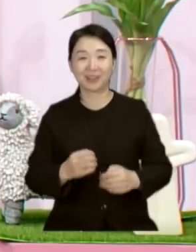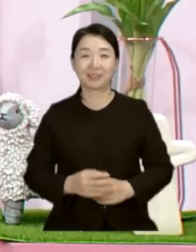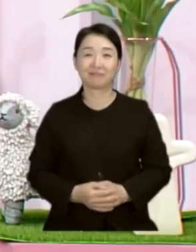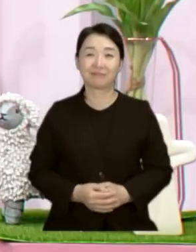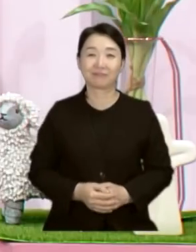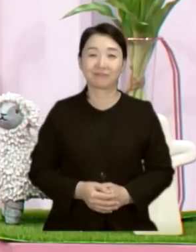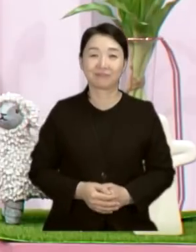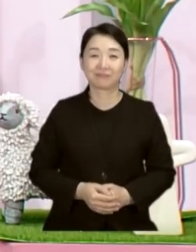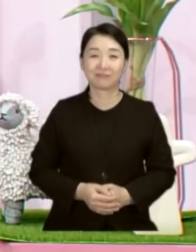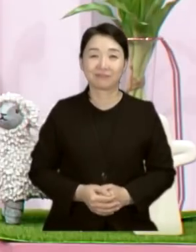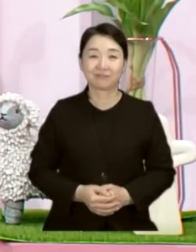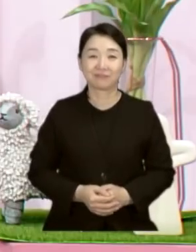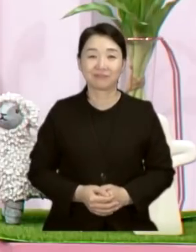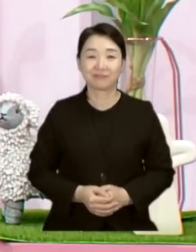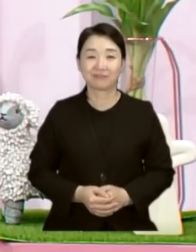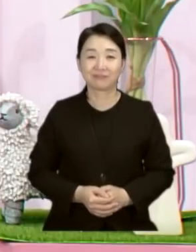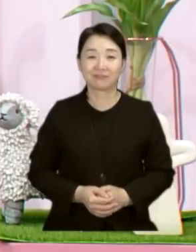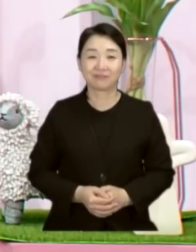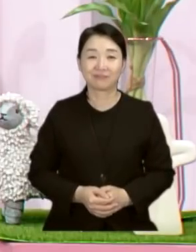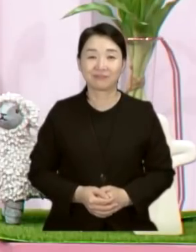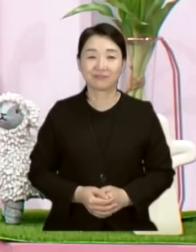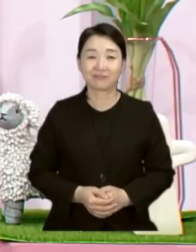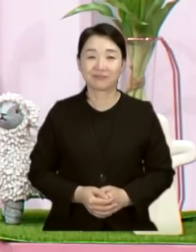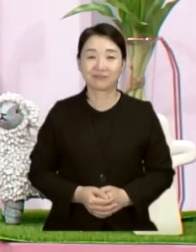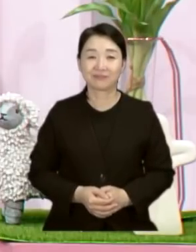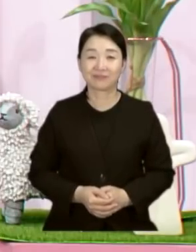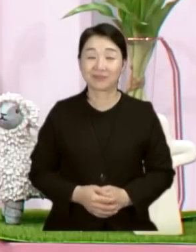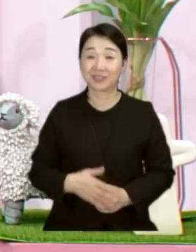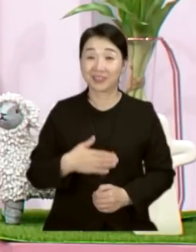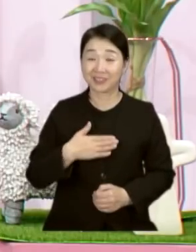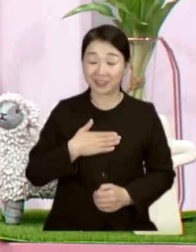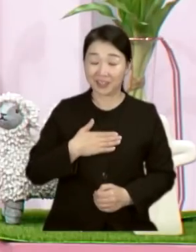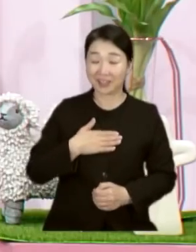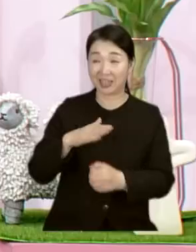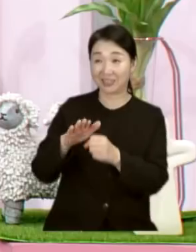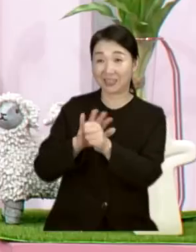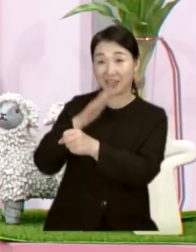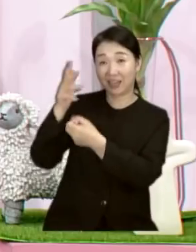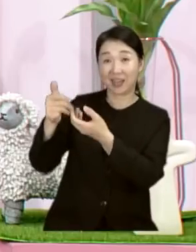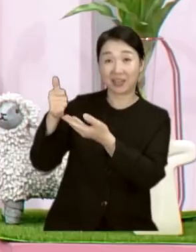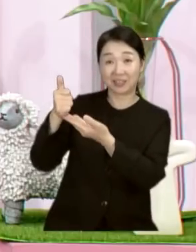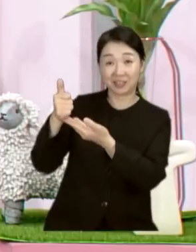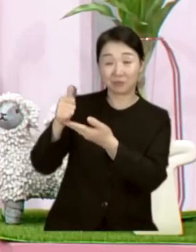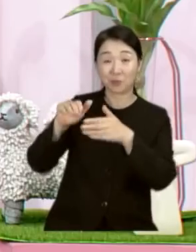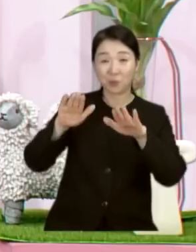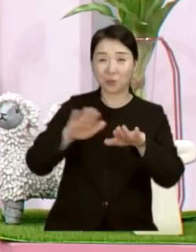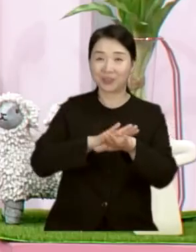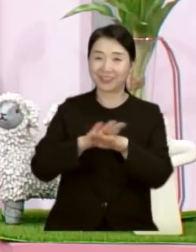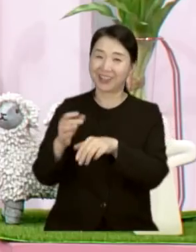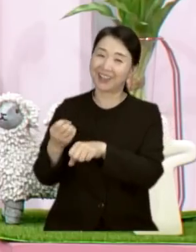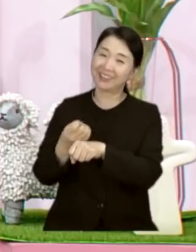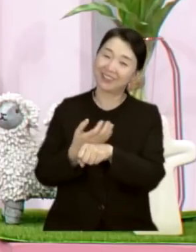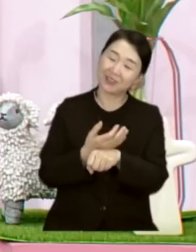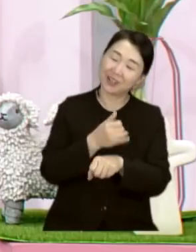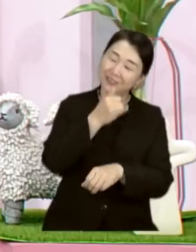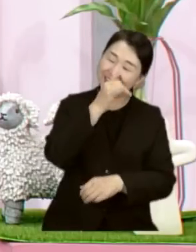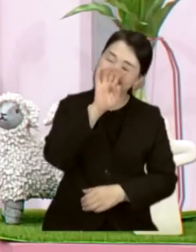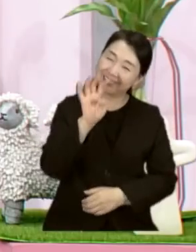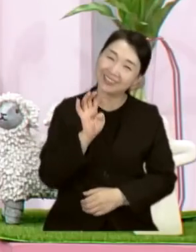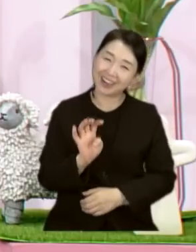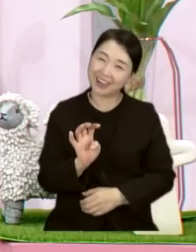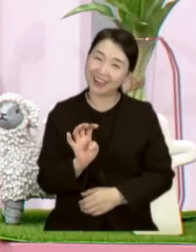하고 왔는데 네. 제가 정말 너무너무 사랑하는 하나님을 오늘 잘 전할 수